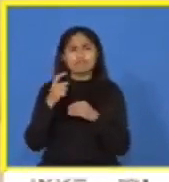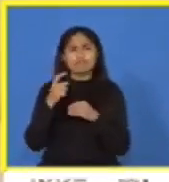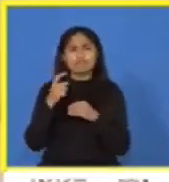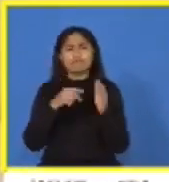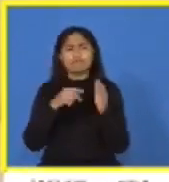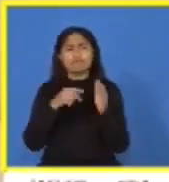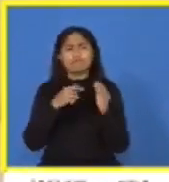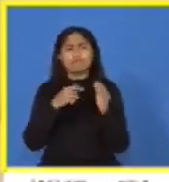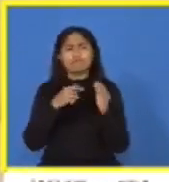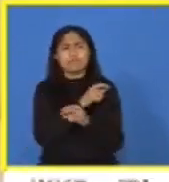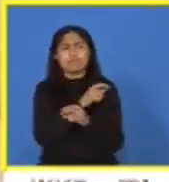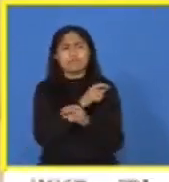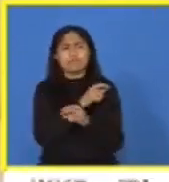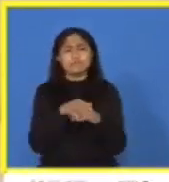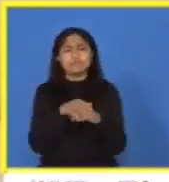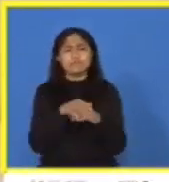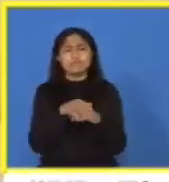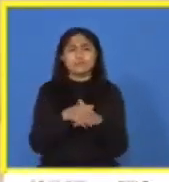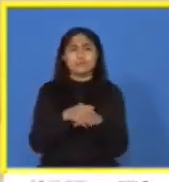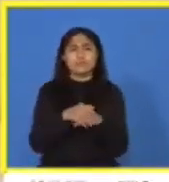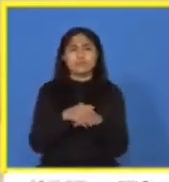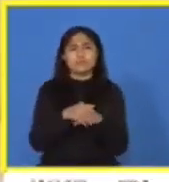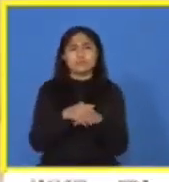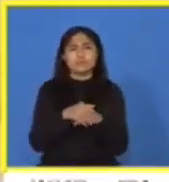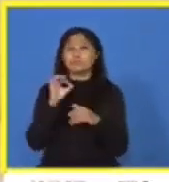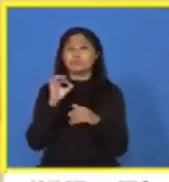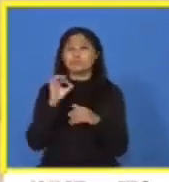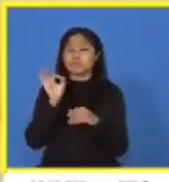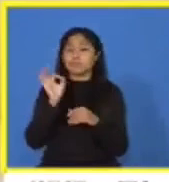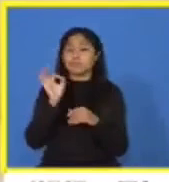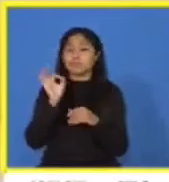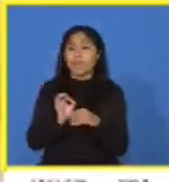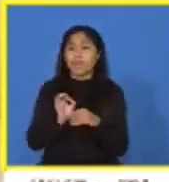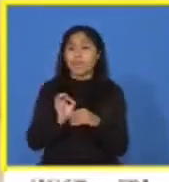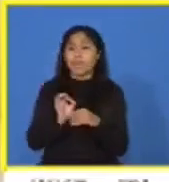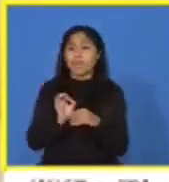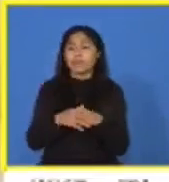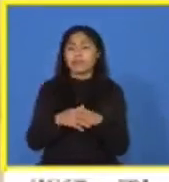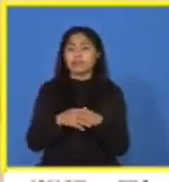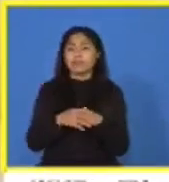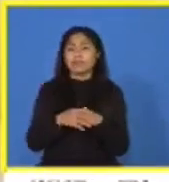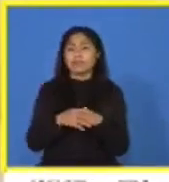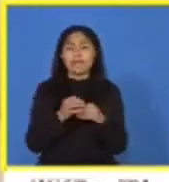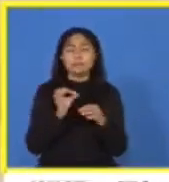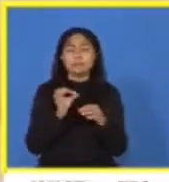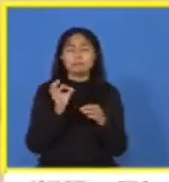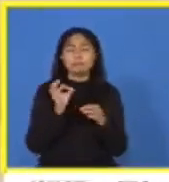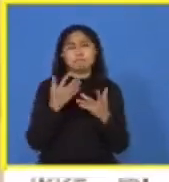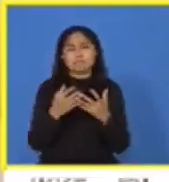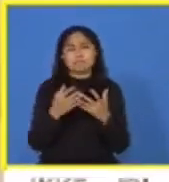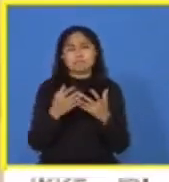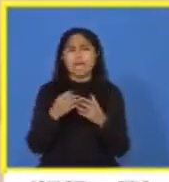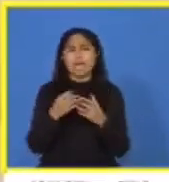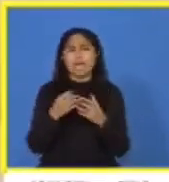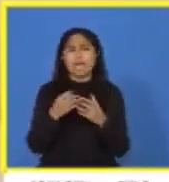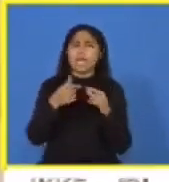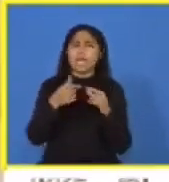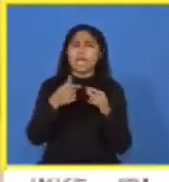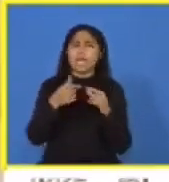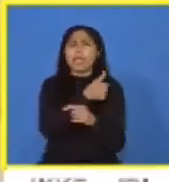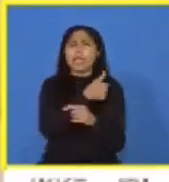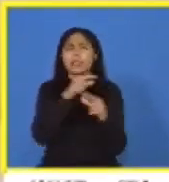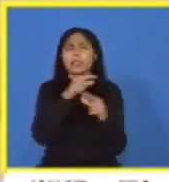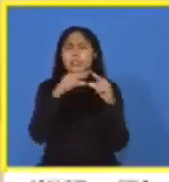itu baru 53,12%, vaksin kedua 27,5%, dan vaksin ketiga